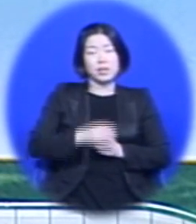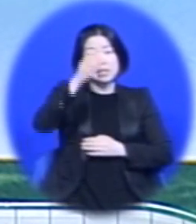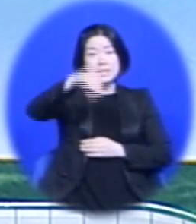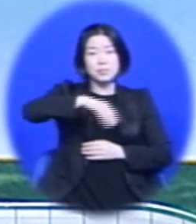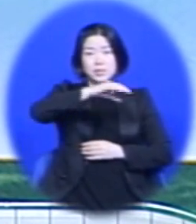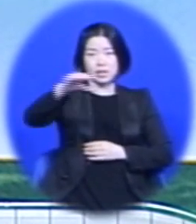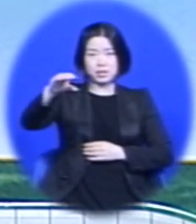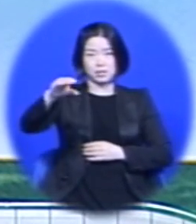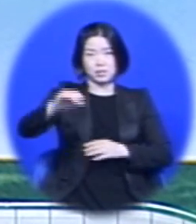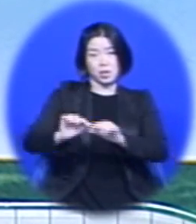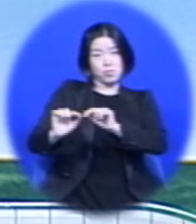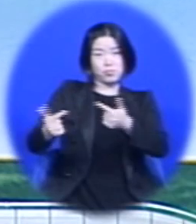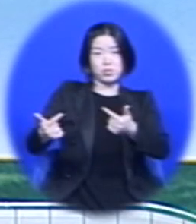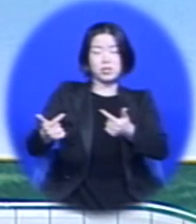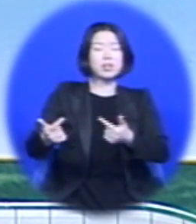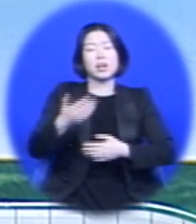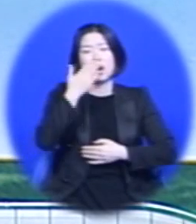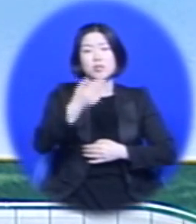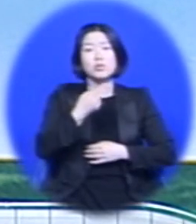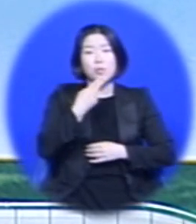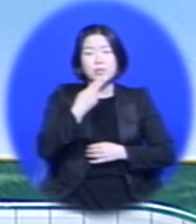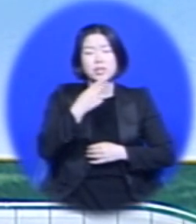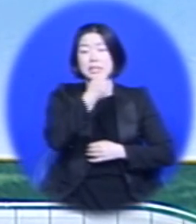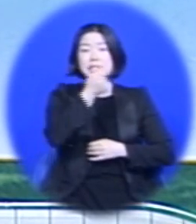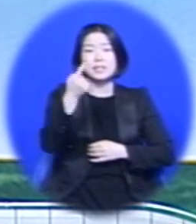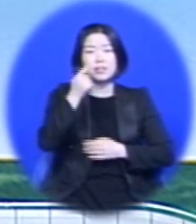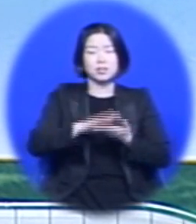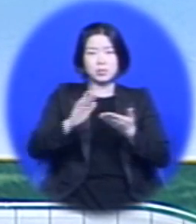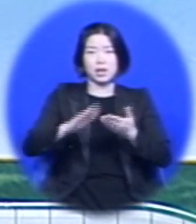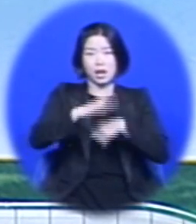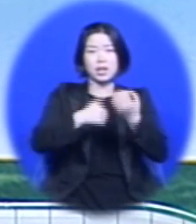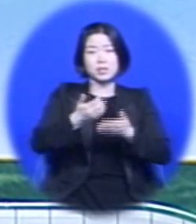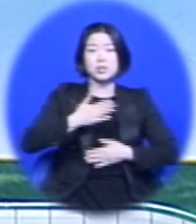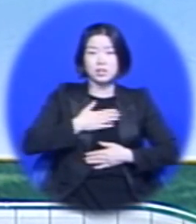십자가는 부인할 수 없는 증거예요. 하나님이 우리 아버지시구나.